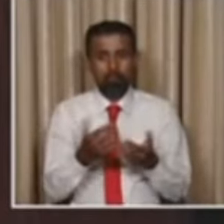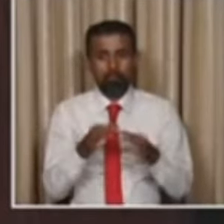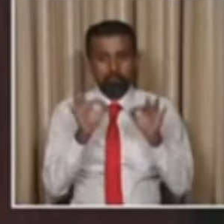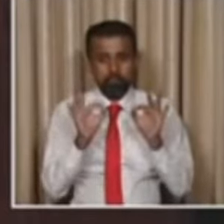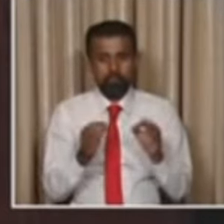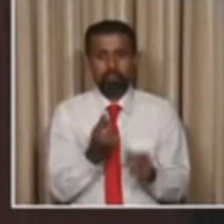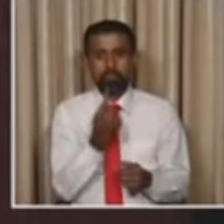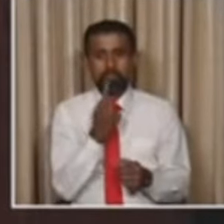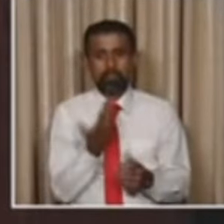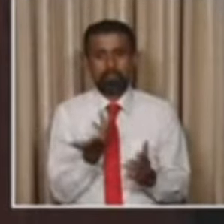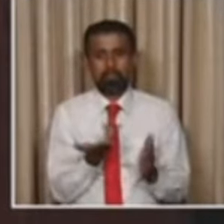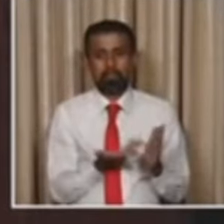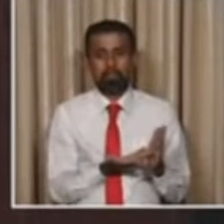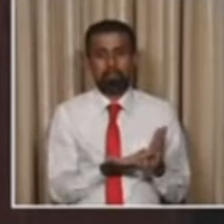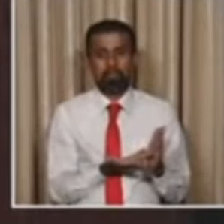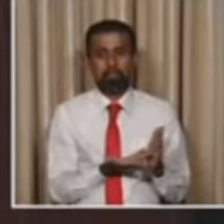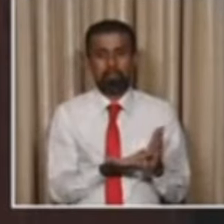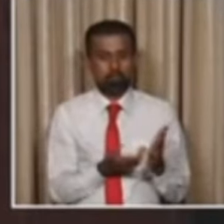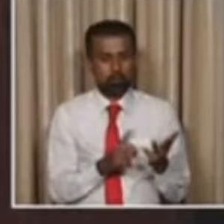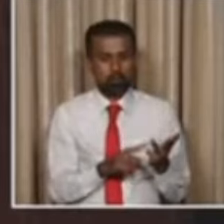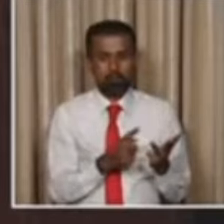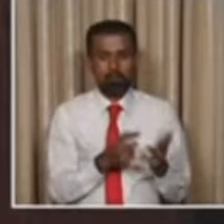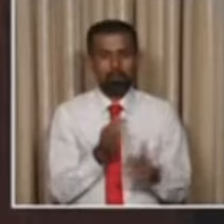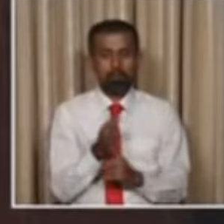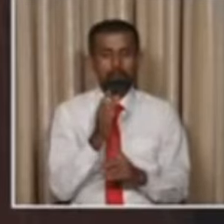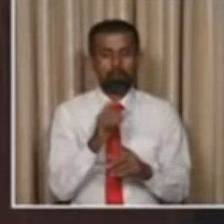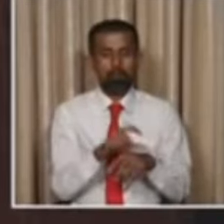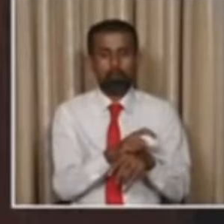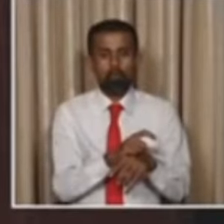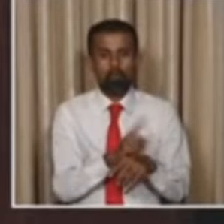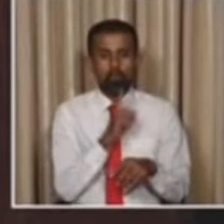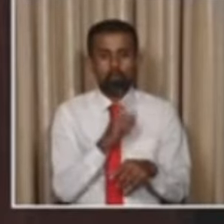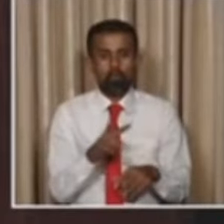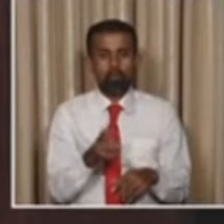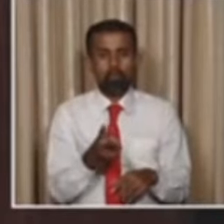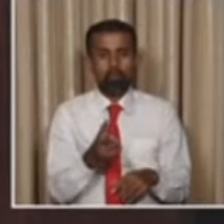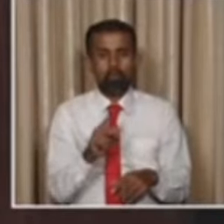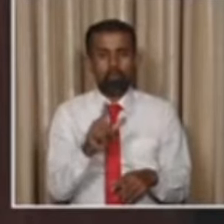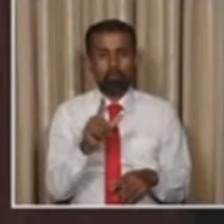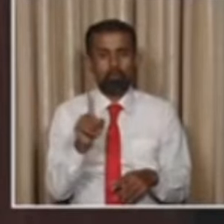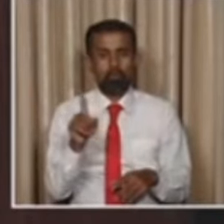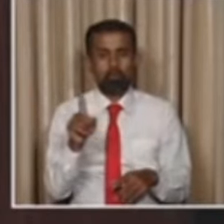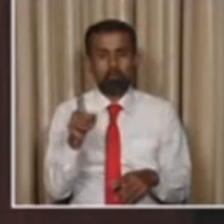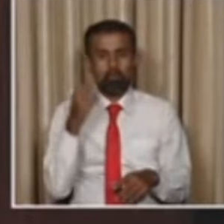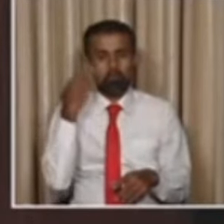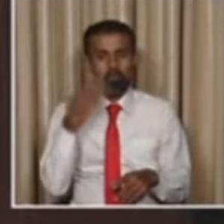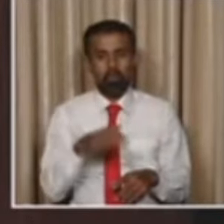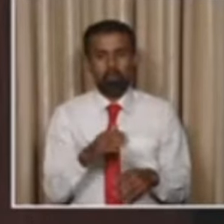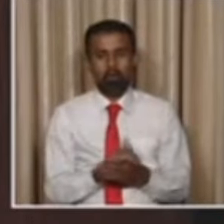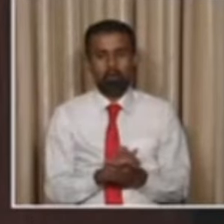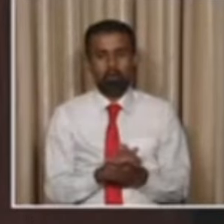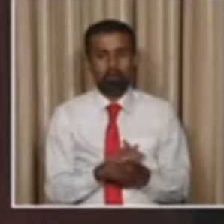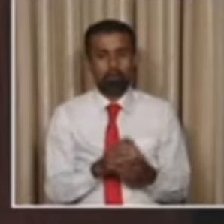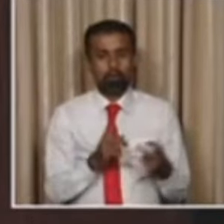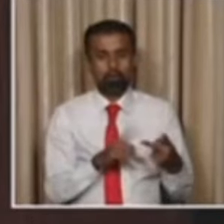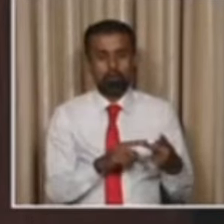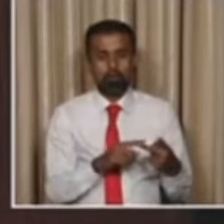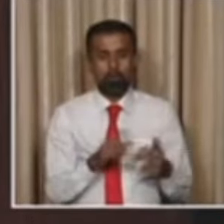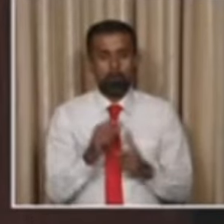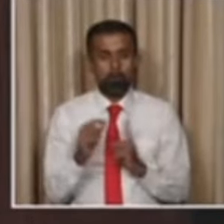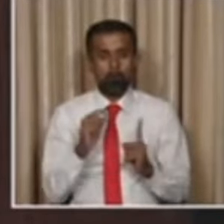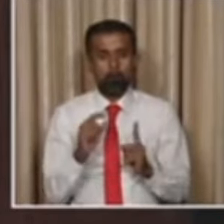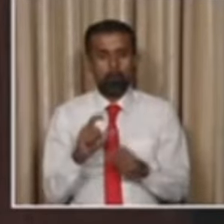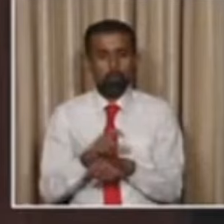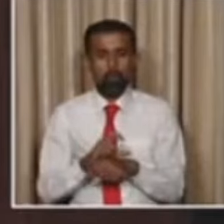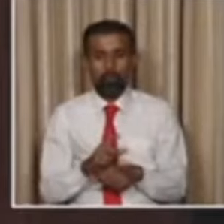පුළුවන් වෙලා තියෙනවද? එක තැනකදී කියනවා ජනාධිපති පරීක්ෂණ කොමිෂන් සභාවේදී කියනවා 271 දෙනෙක් මිය ගියා කියලා. අනිත් පැත්තෙන් කියනවා පාර්ලිමේන්තු විශේෂ